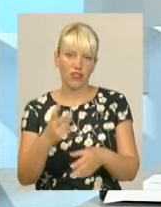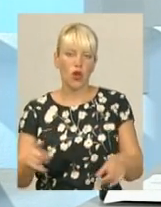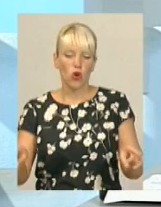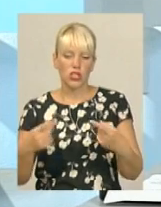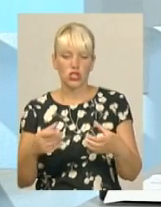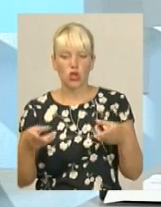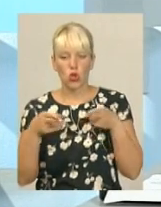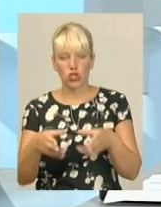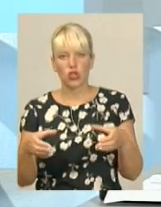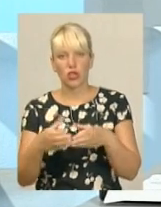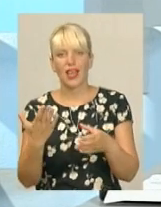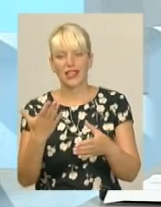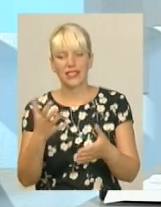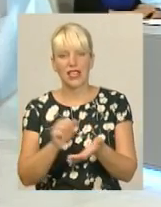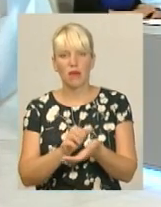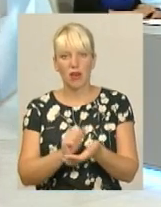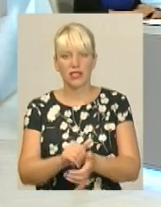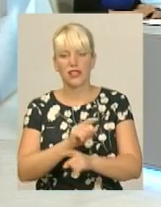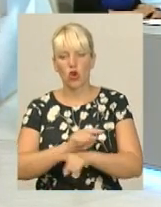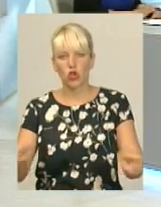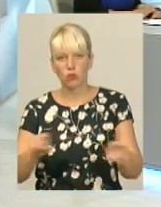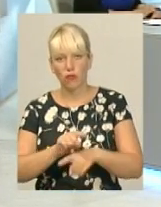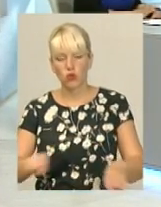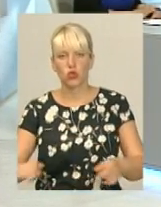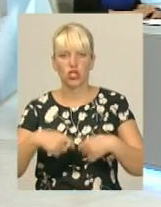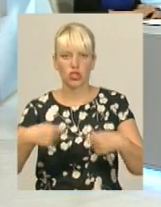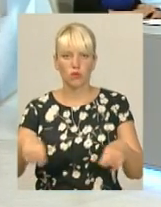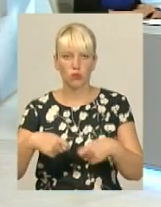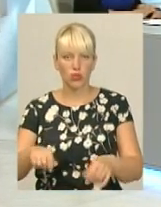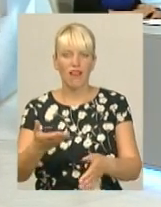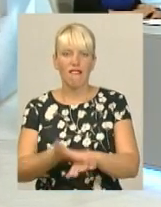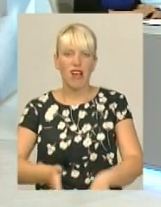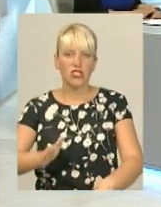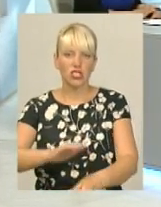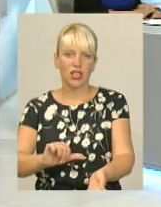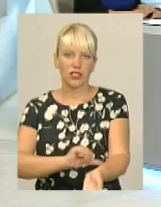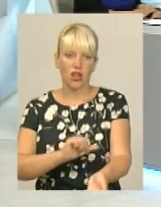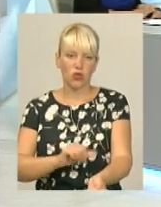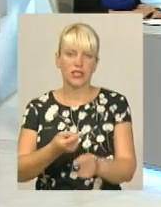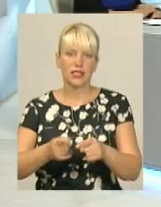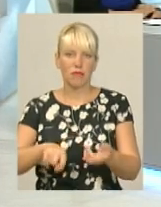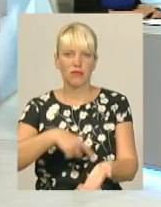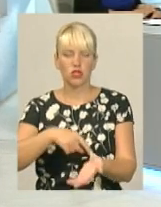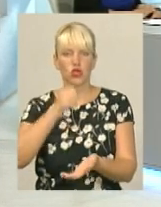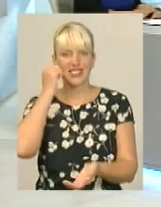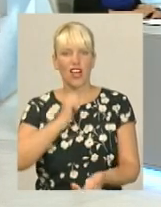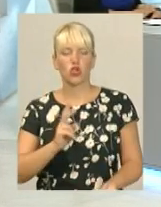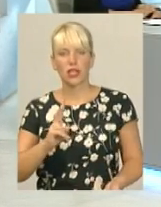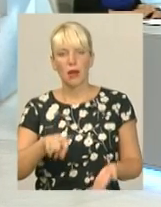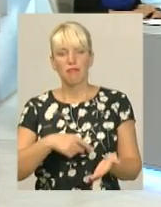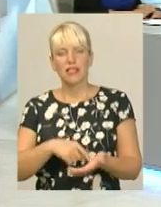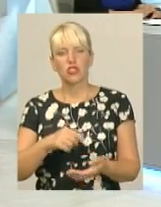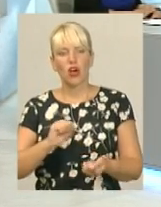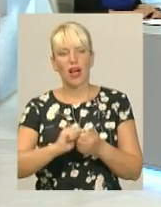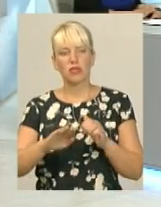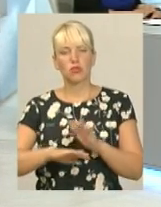які займалися розповсюдженням та збутом важких наркотиків. Це місто Староконстантинів, місто Кам'янець-Подільськ, і